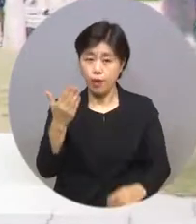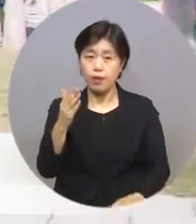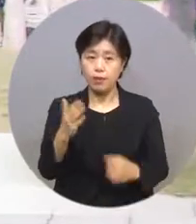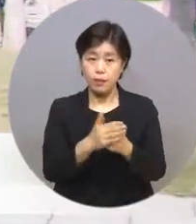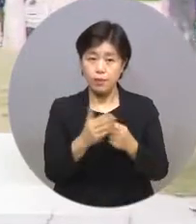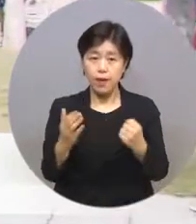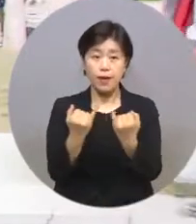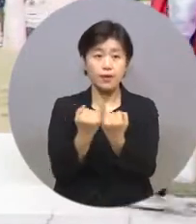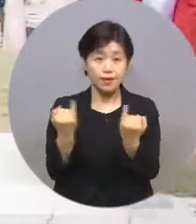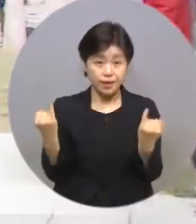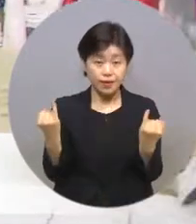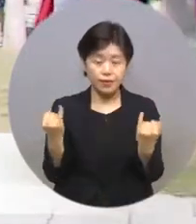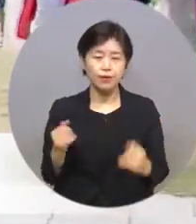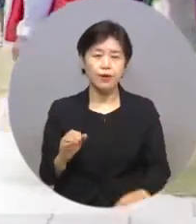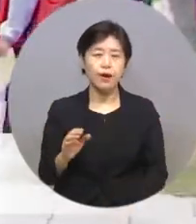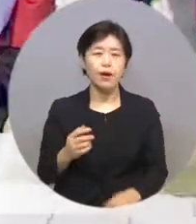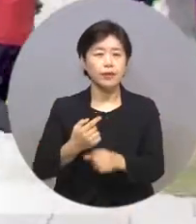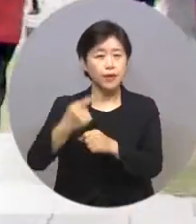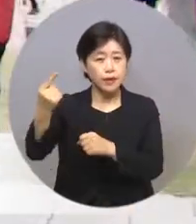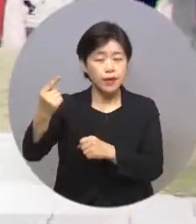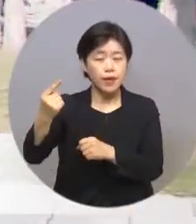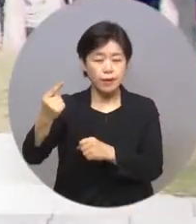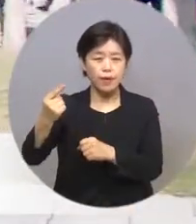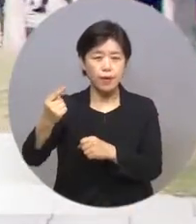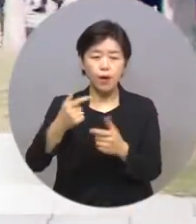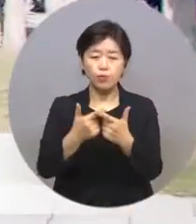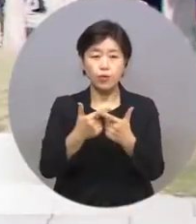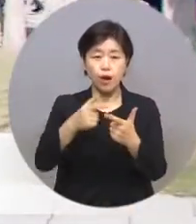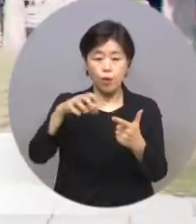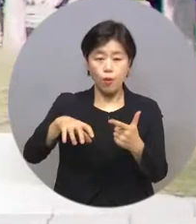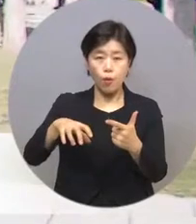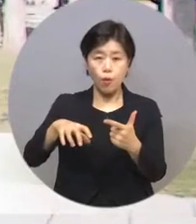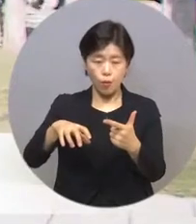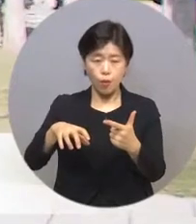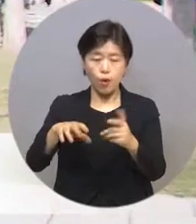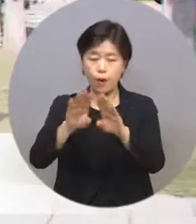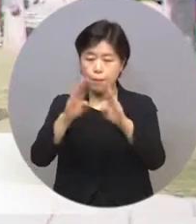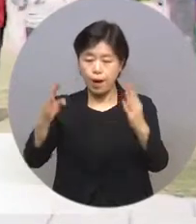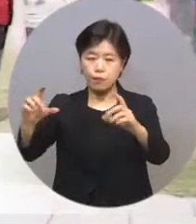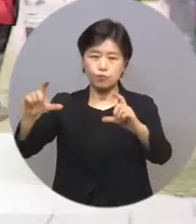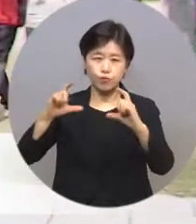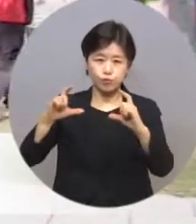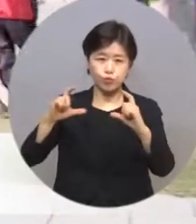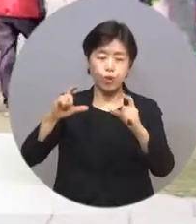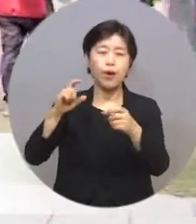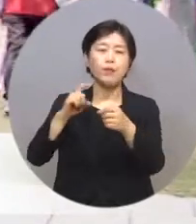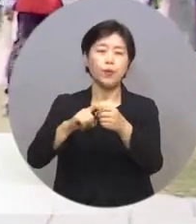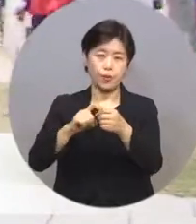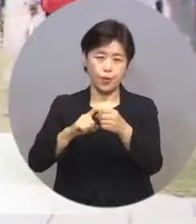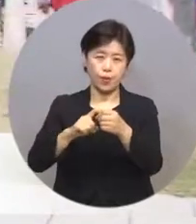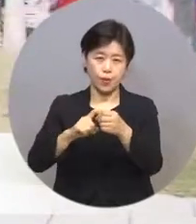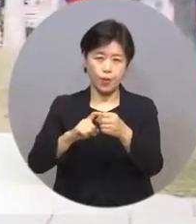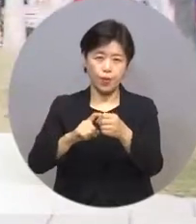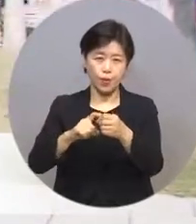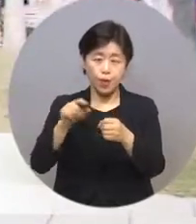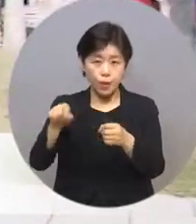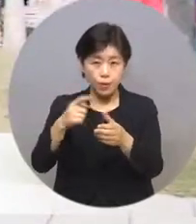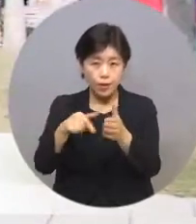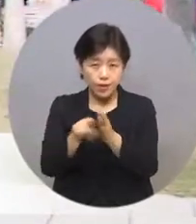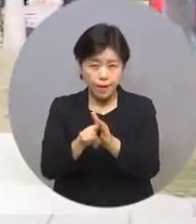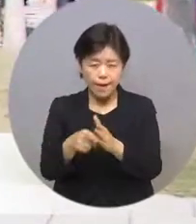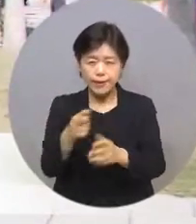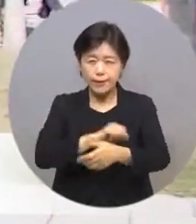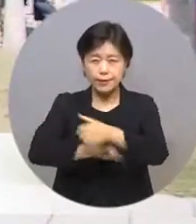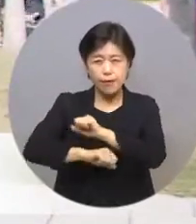여성들도 내년 초에 그 심판을 앞두고 부산이 선정될 수 있도록 하기 위해서 국내적으로